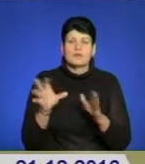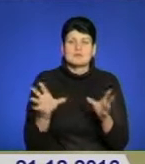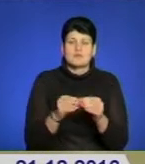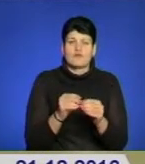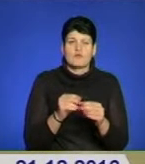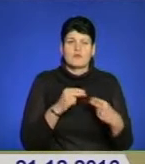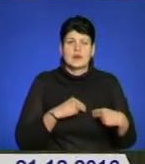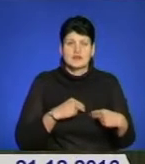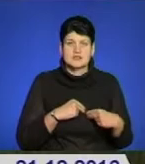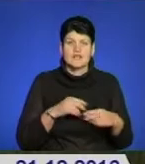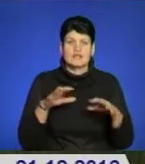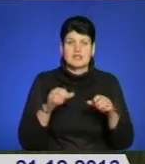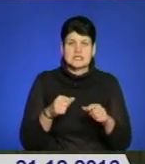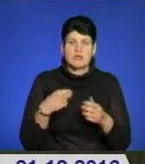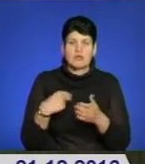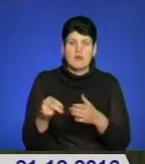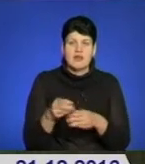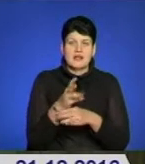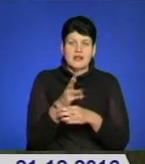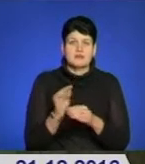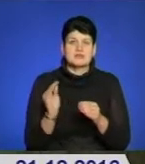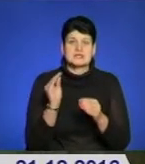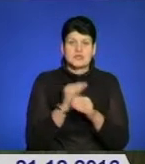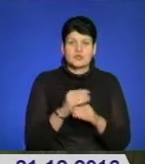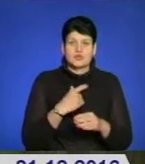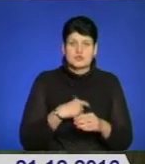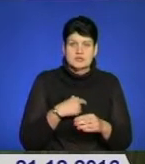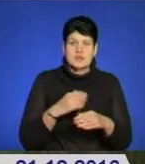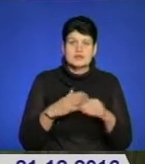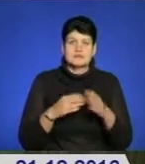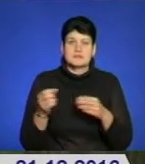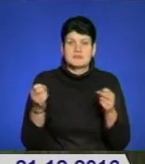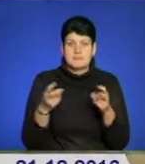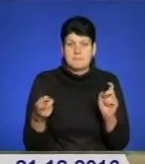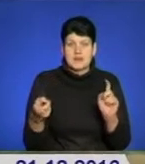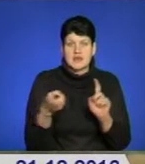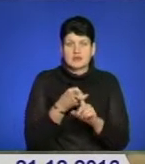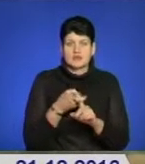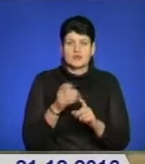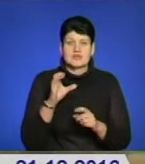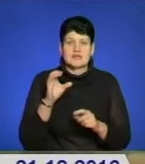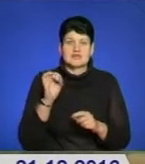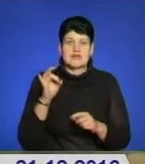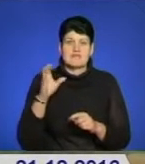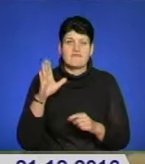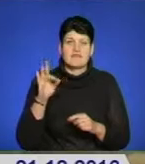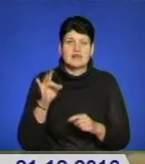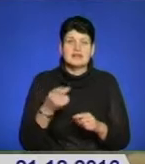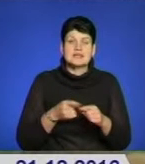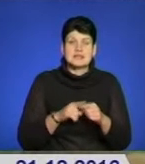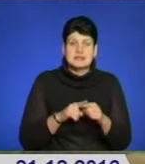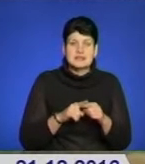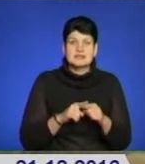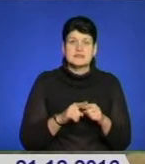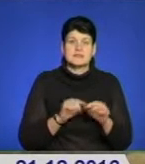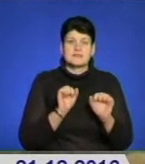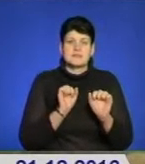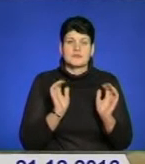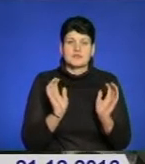до неї власник купує камеру, встановлює її у себе, а фахівці приєднують її до сервера. Це убезпечить усіх від зловмисників